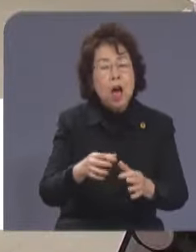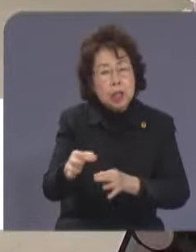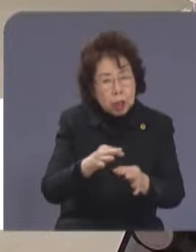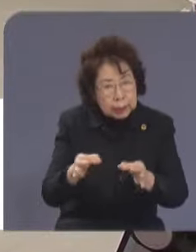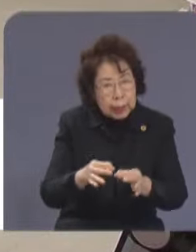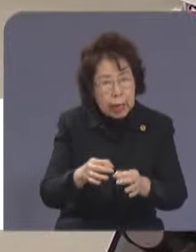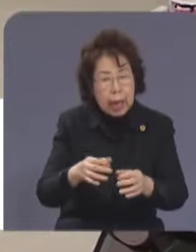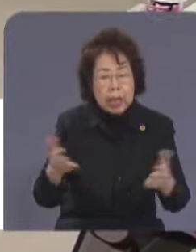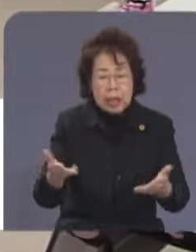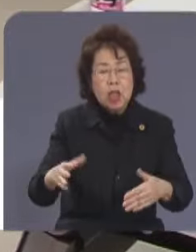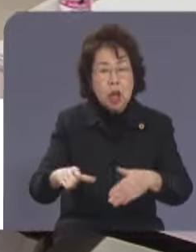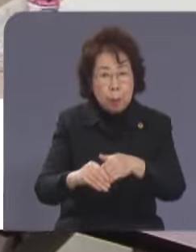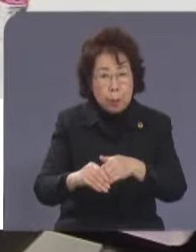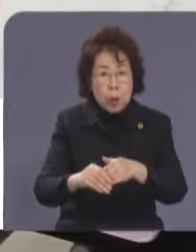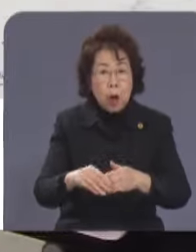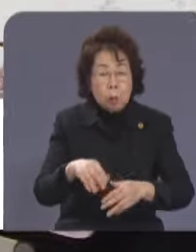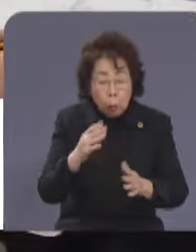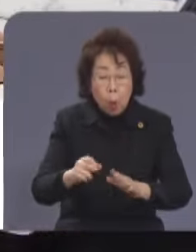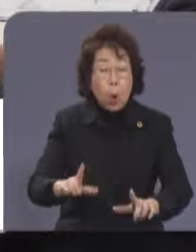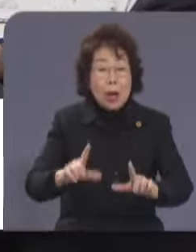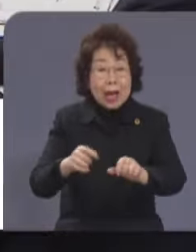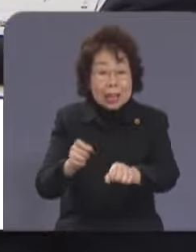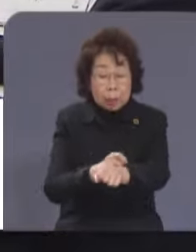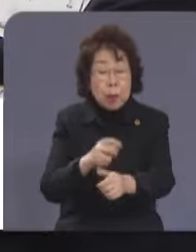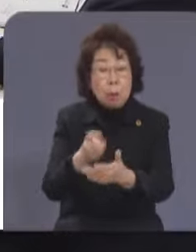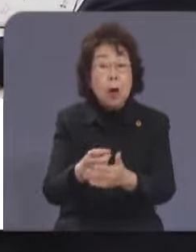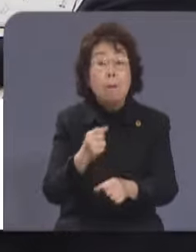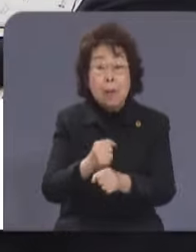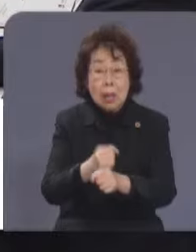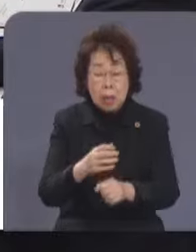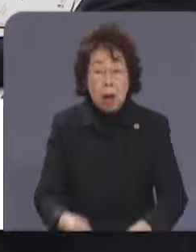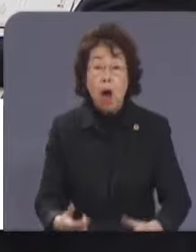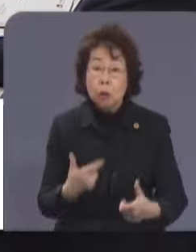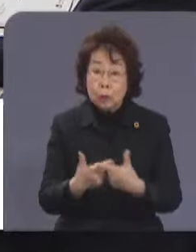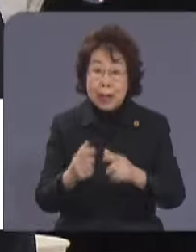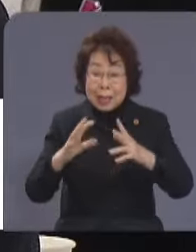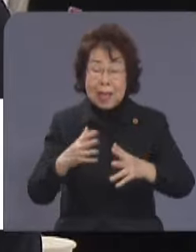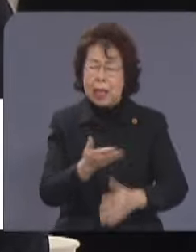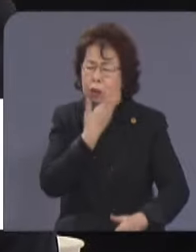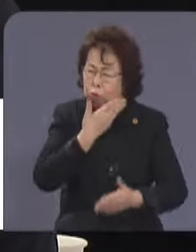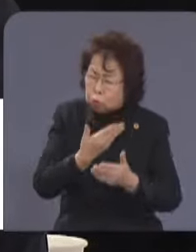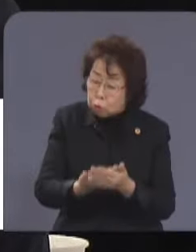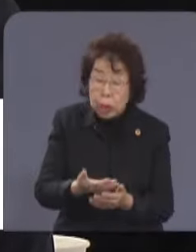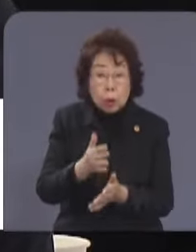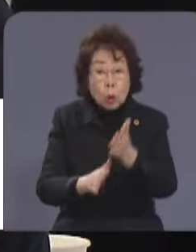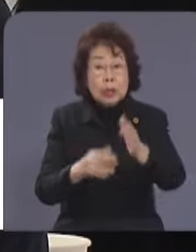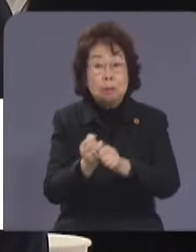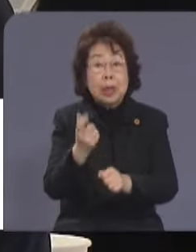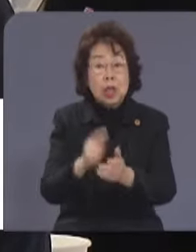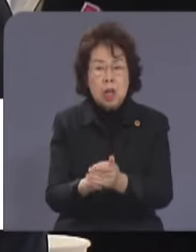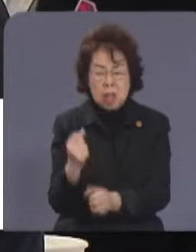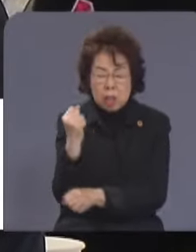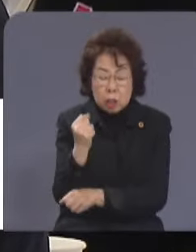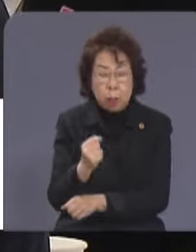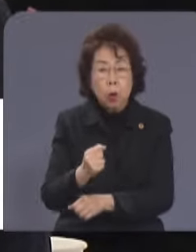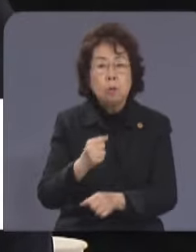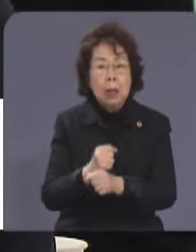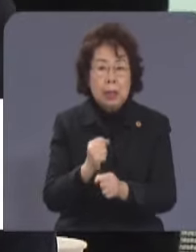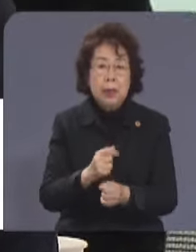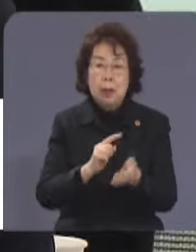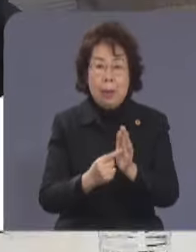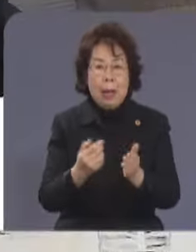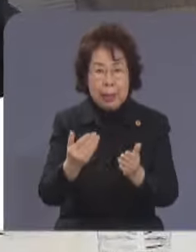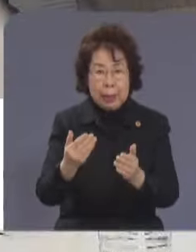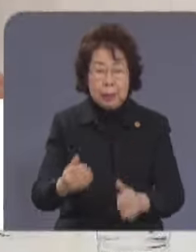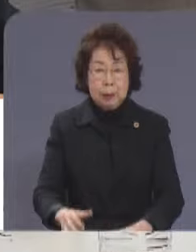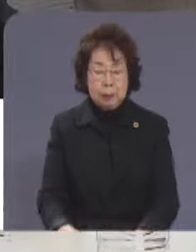분야 업무계획을 점검하고 올해 특별법 제정을 통해 부산이 세계 중추도시로 나아갈 제도적 기반을 마련하겠다고